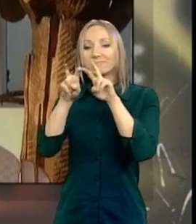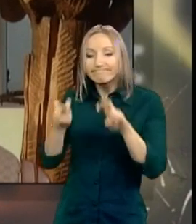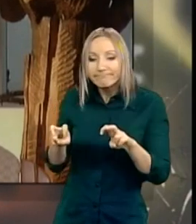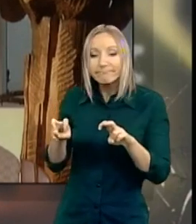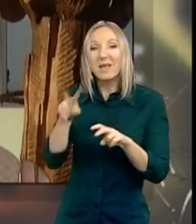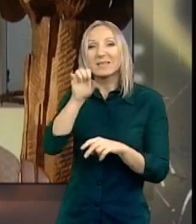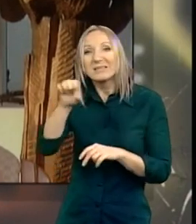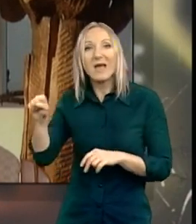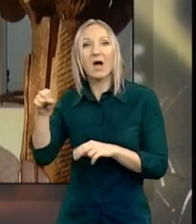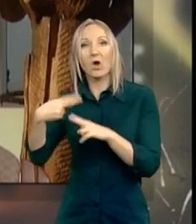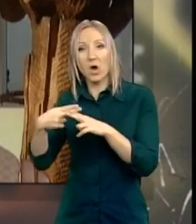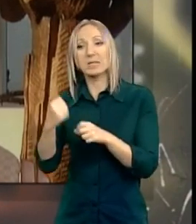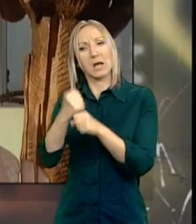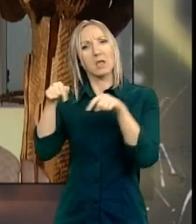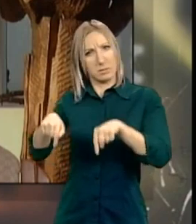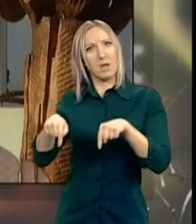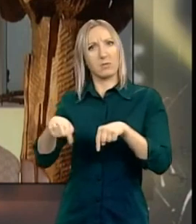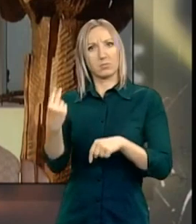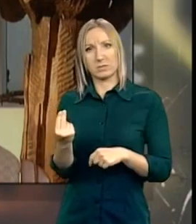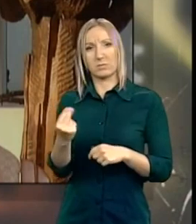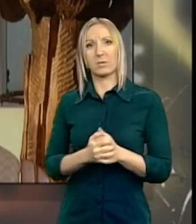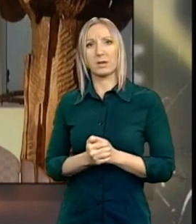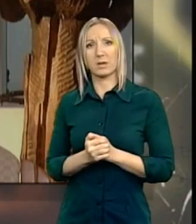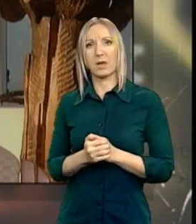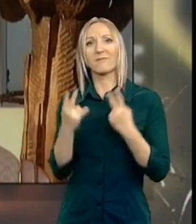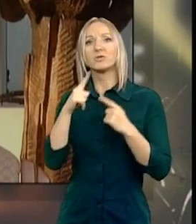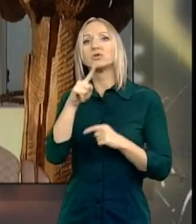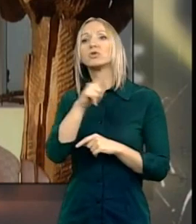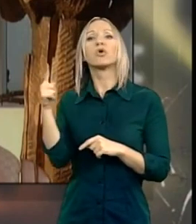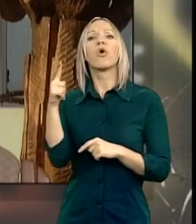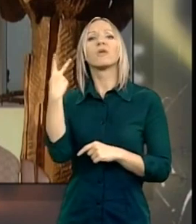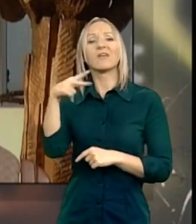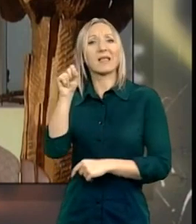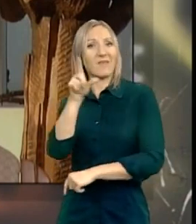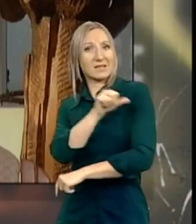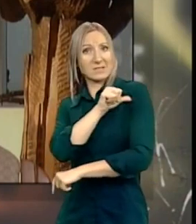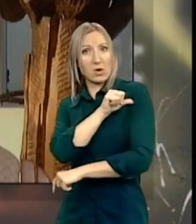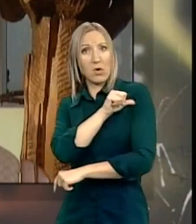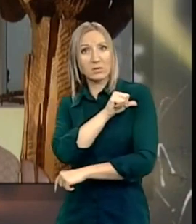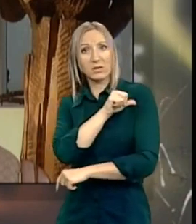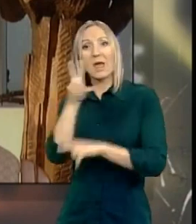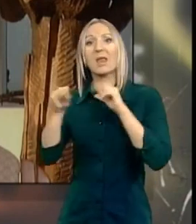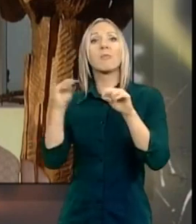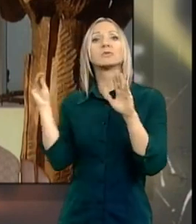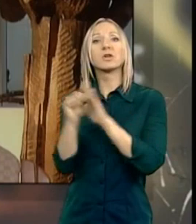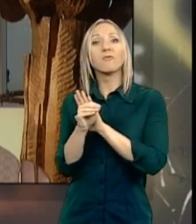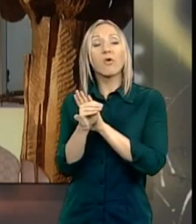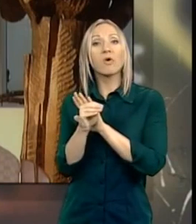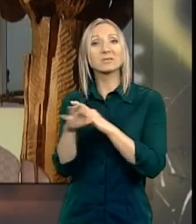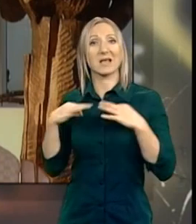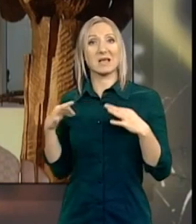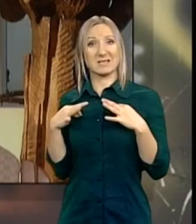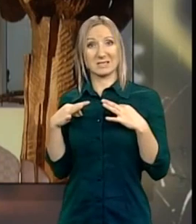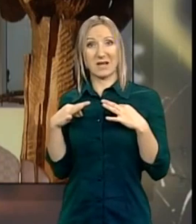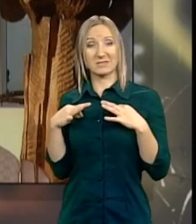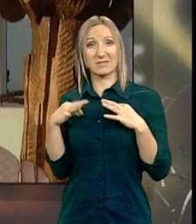postnatalne, se rade kod nas u ženi. I važno je reći, do 2012. godine je Republički fond za zdravstveno osiguranje i